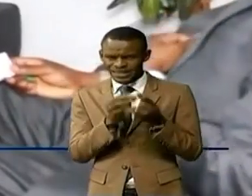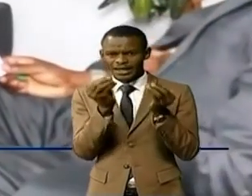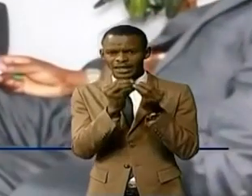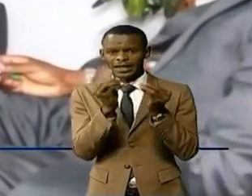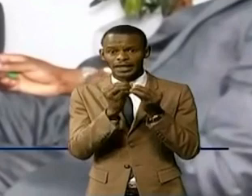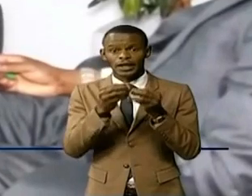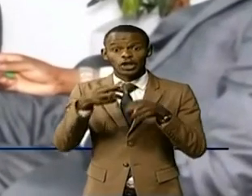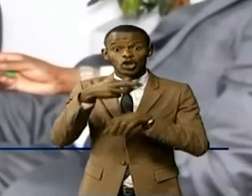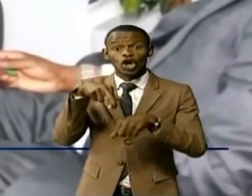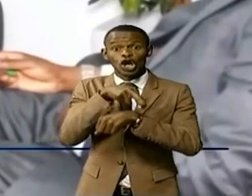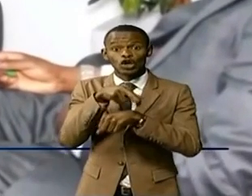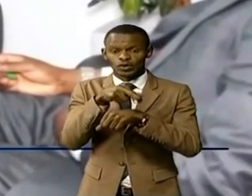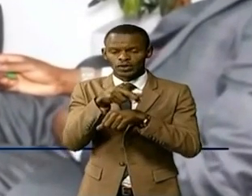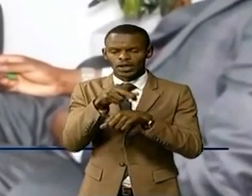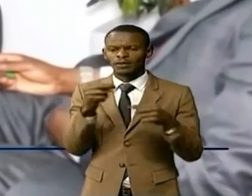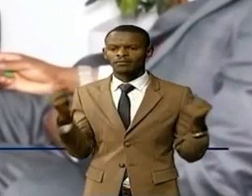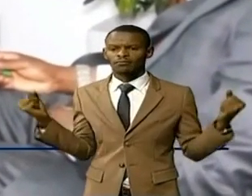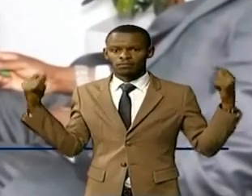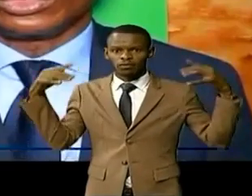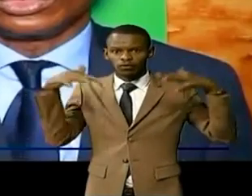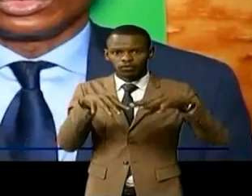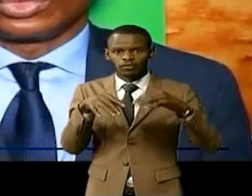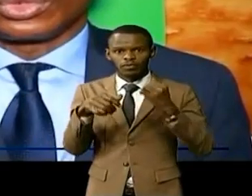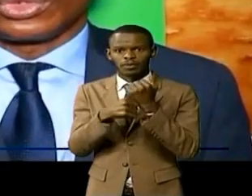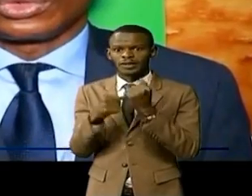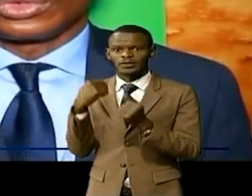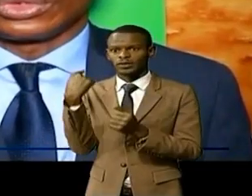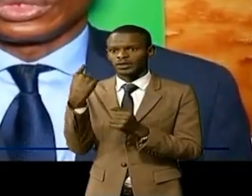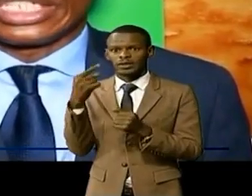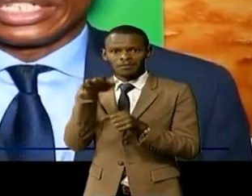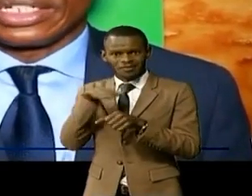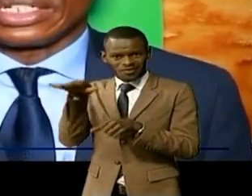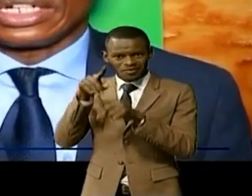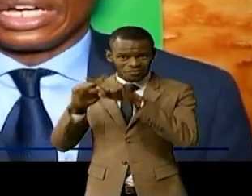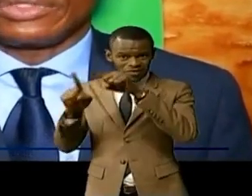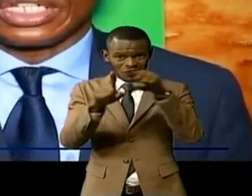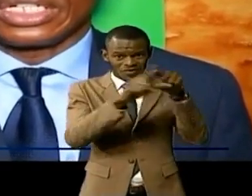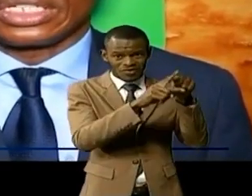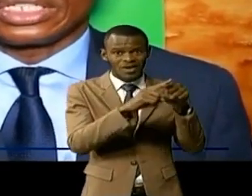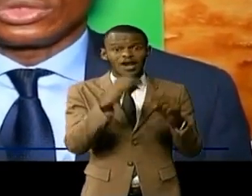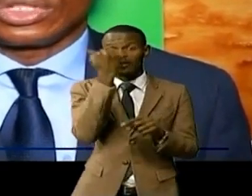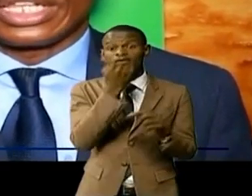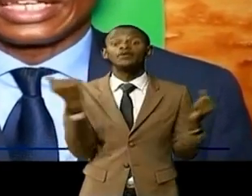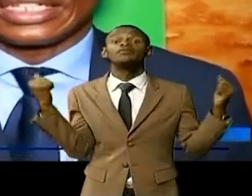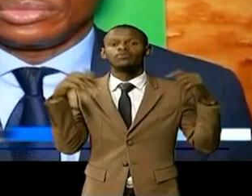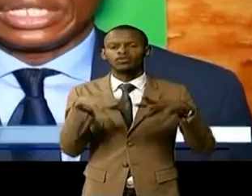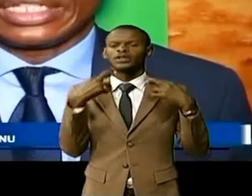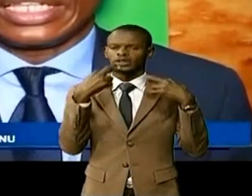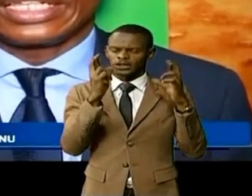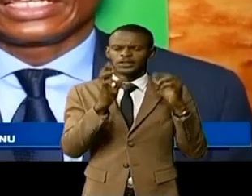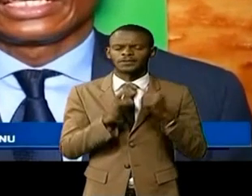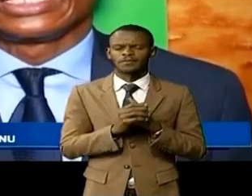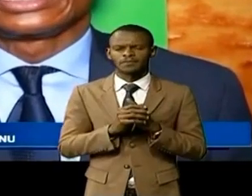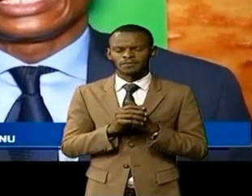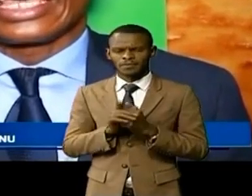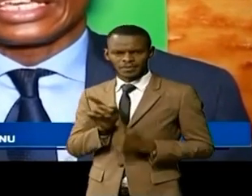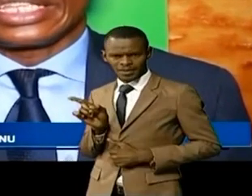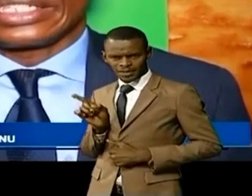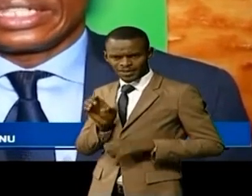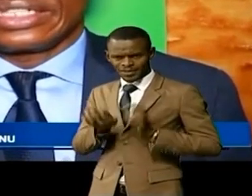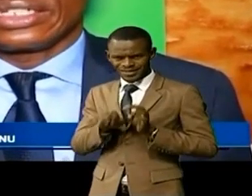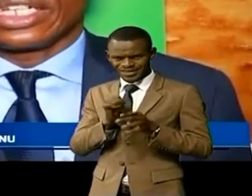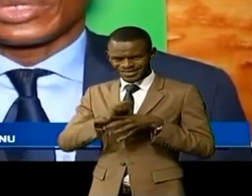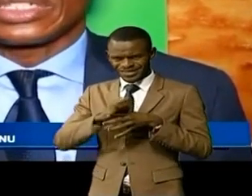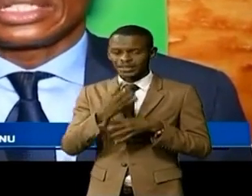l'aboutissement heureux de ce grand événement. Nous pouvons dire avec toute la crédibilité que la